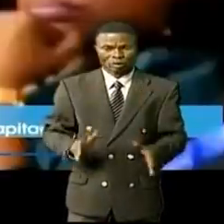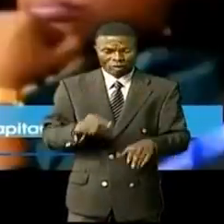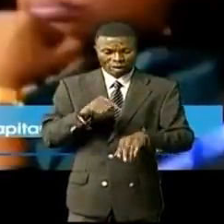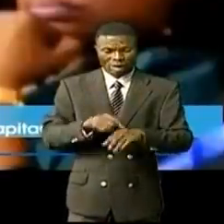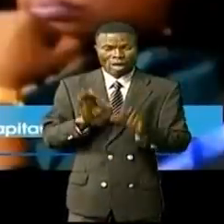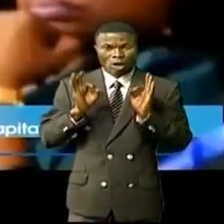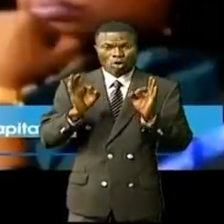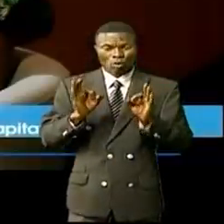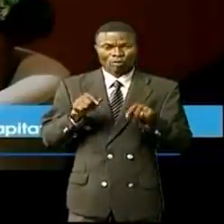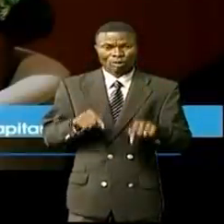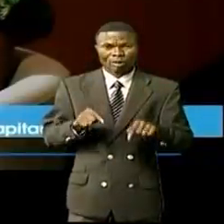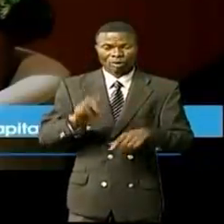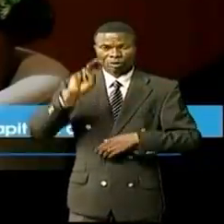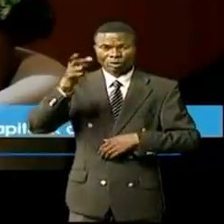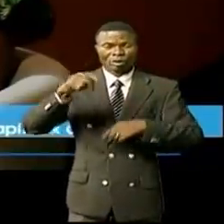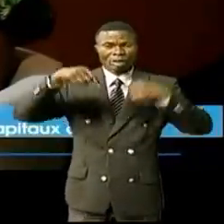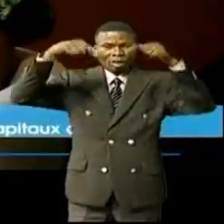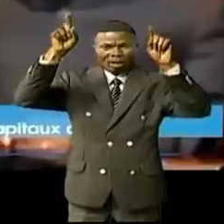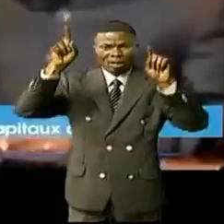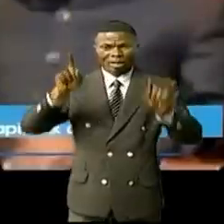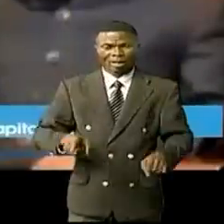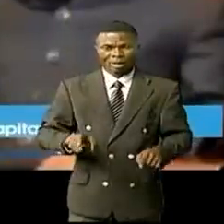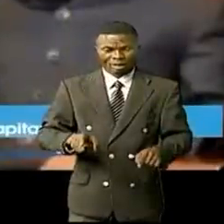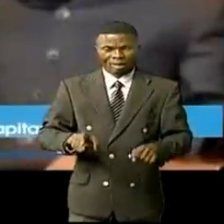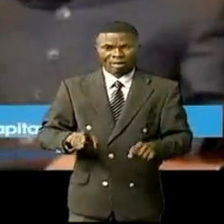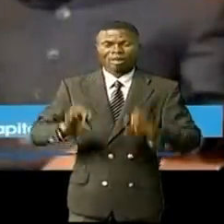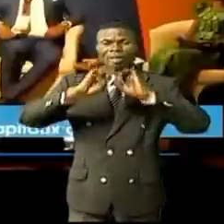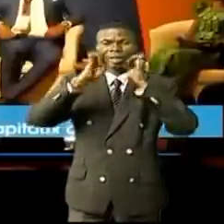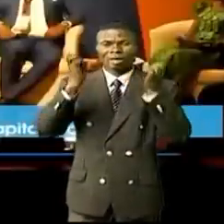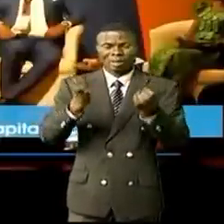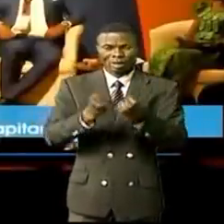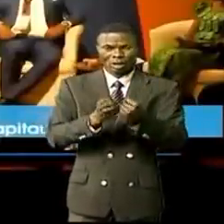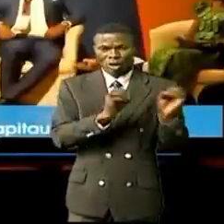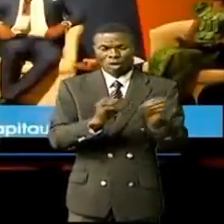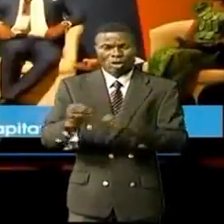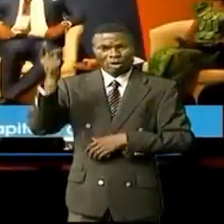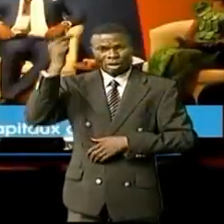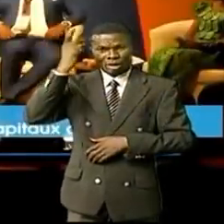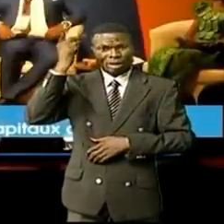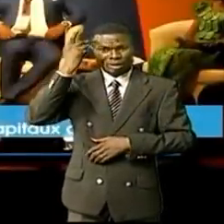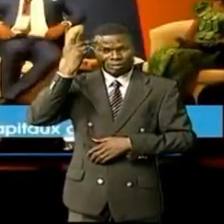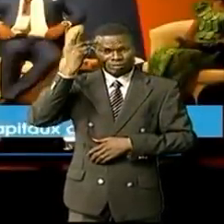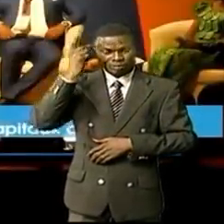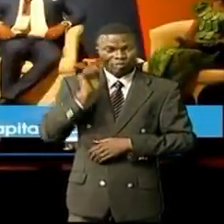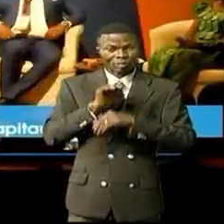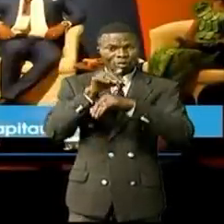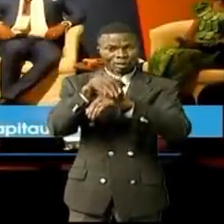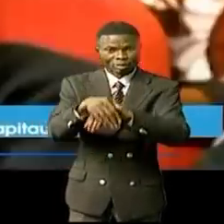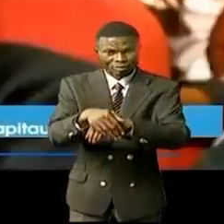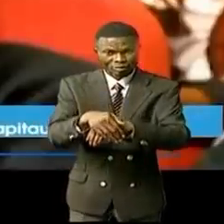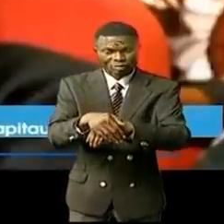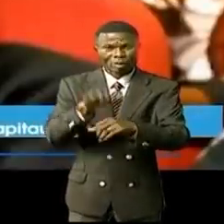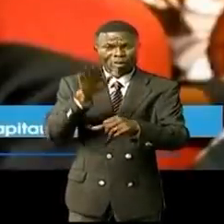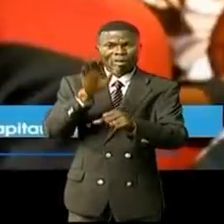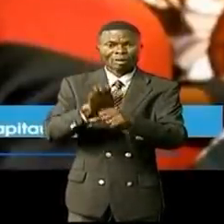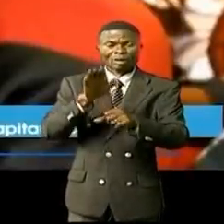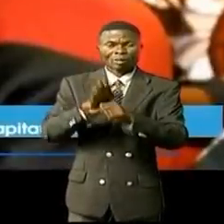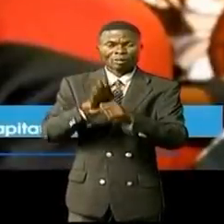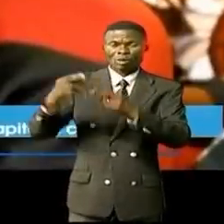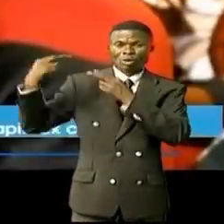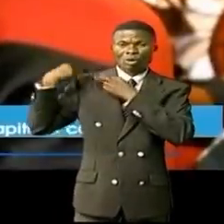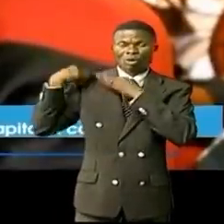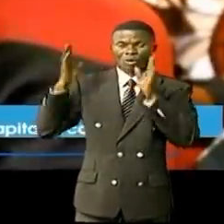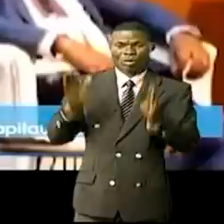nouveaux enjeux », la deuxième édition Challenge Entreprise, tenue dernièrement à Kinshasa, a connu la participation de plusieurs responsables